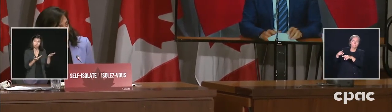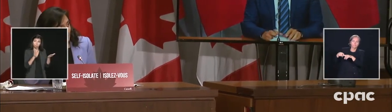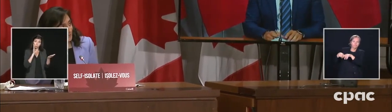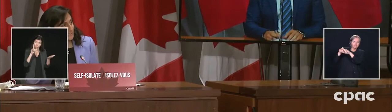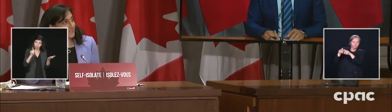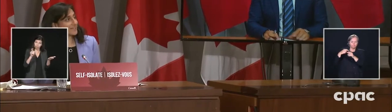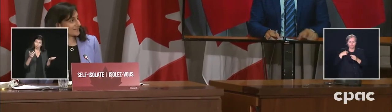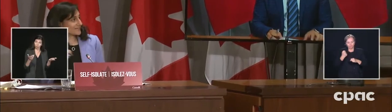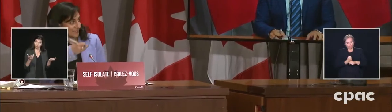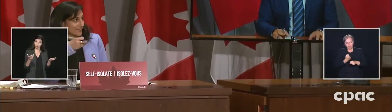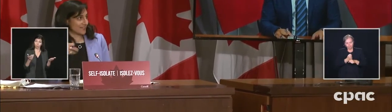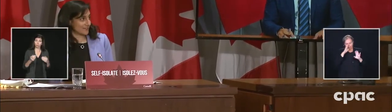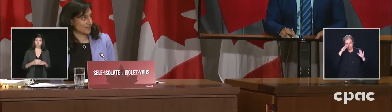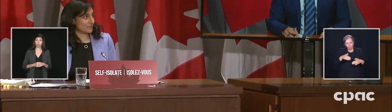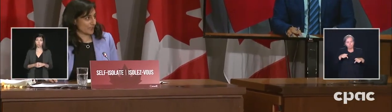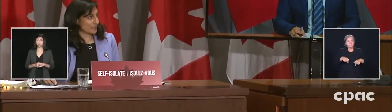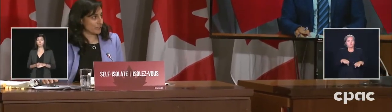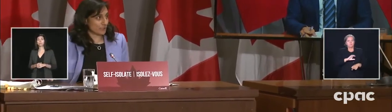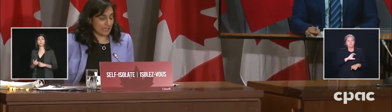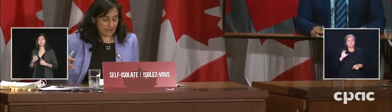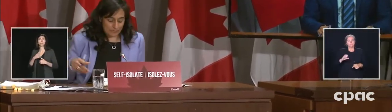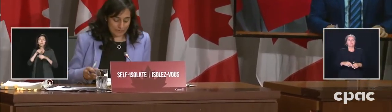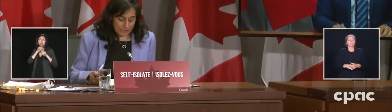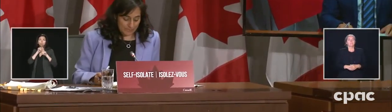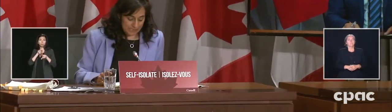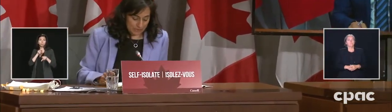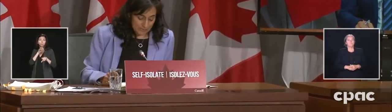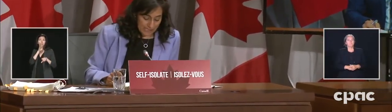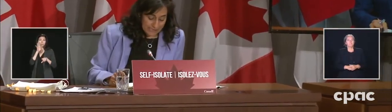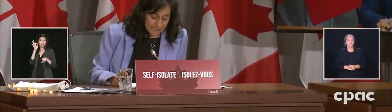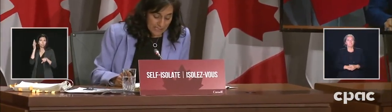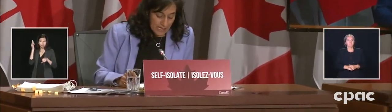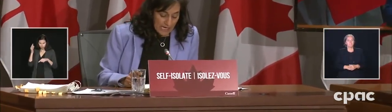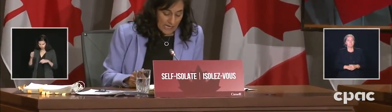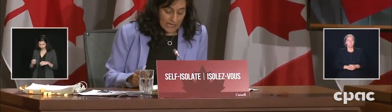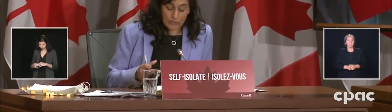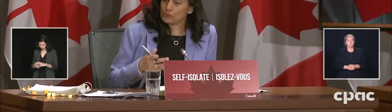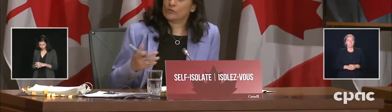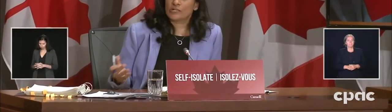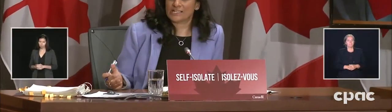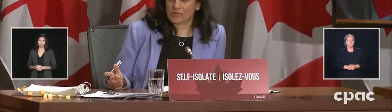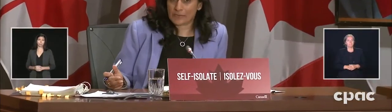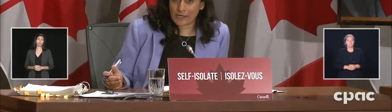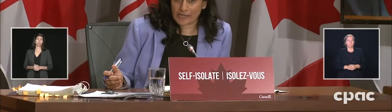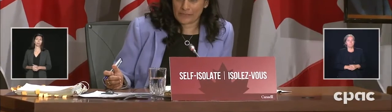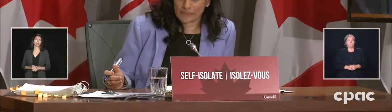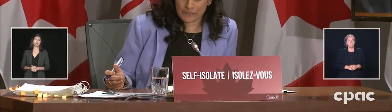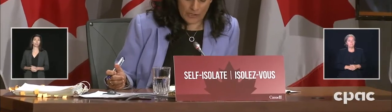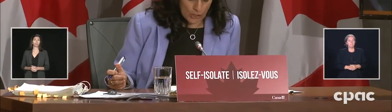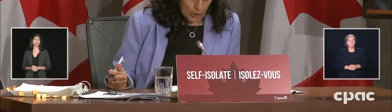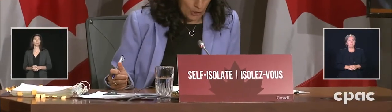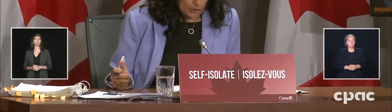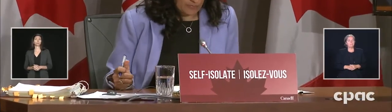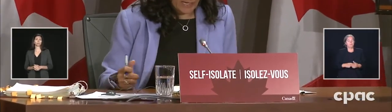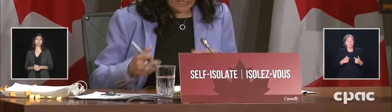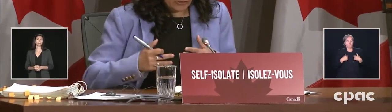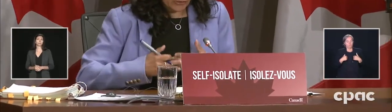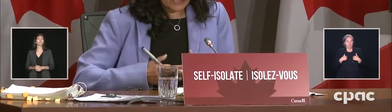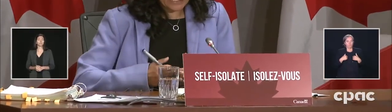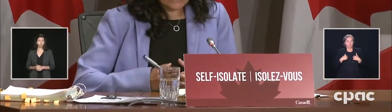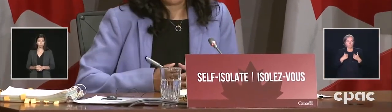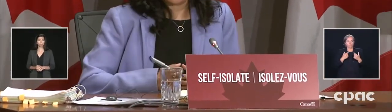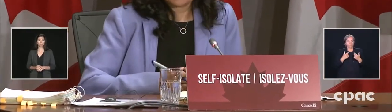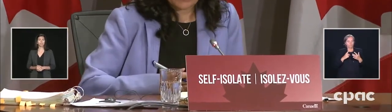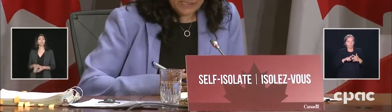Je voudrais commencer donc dans la parole à la ministre Baines. Nous ne lâchons pas. Bien